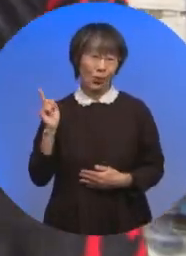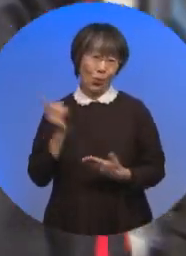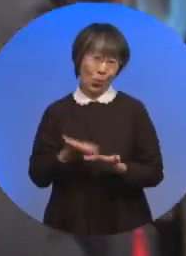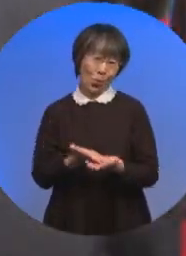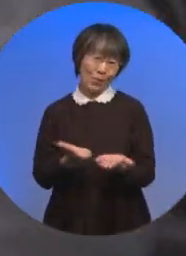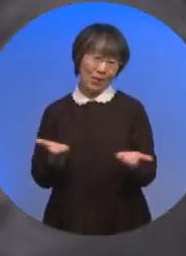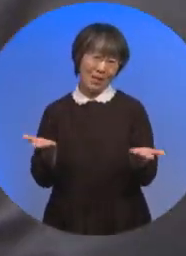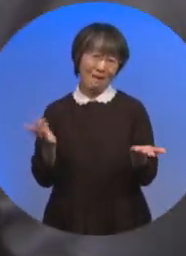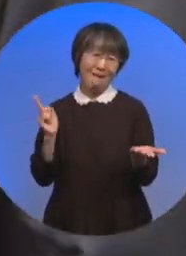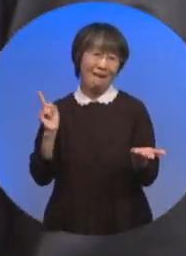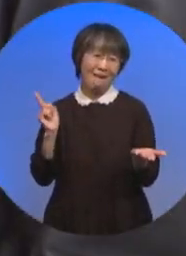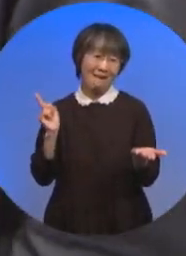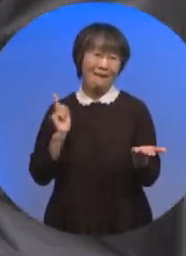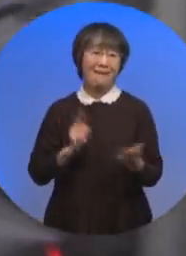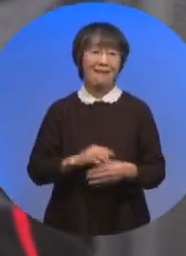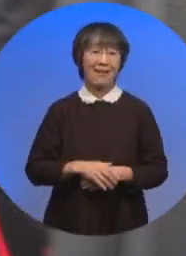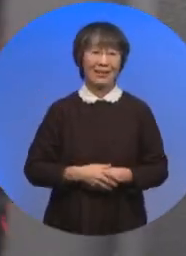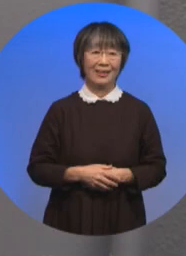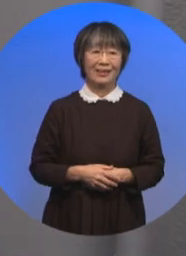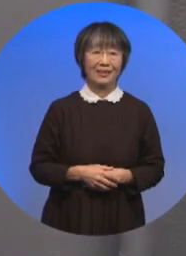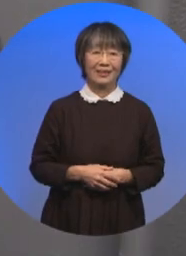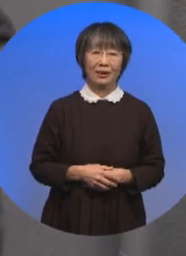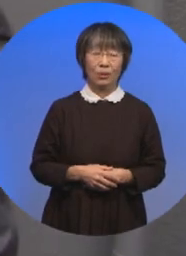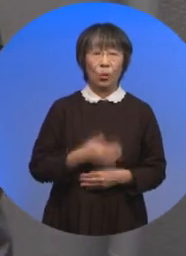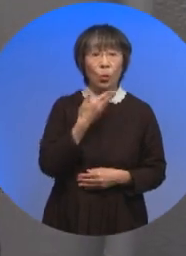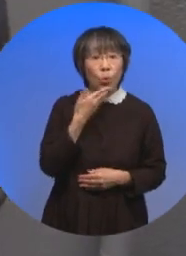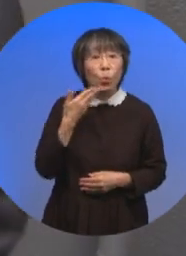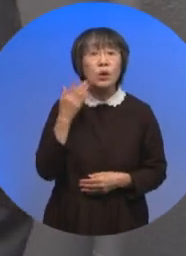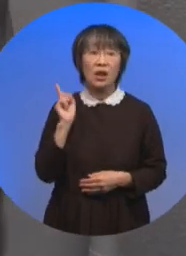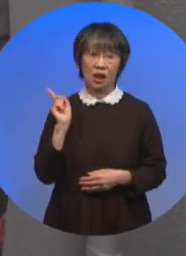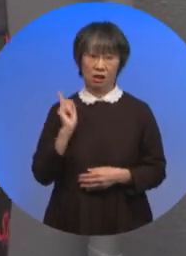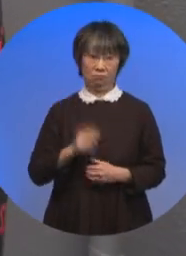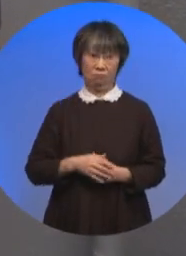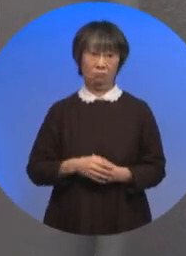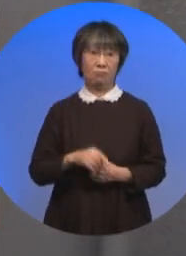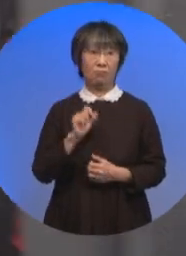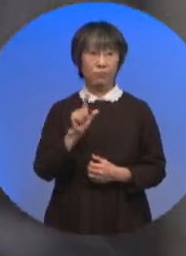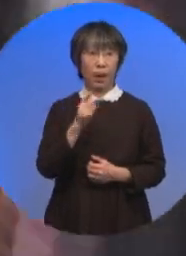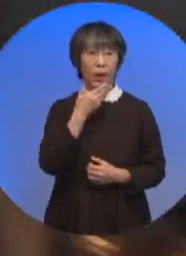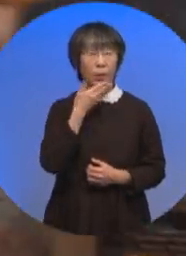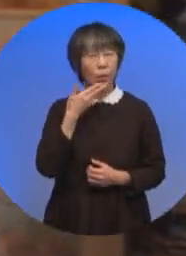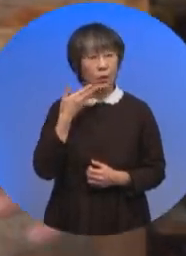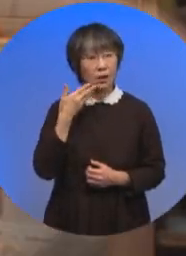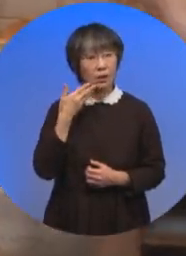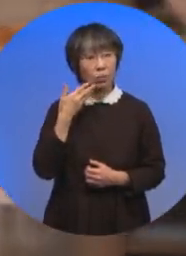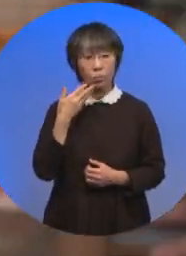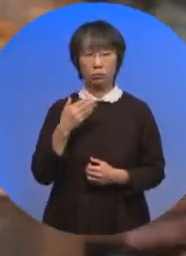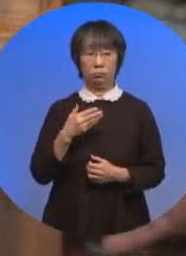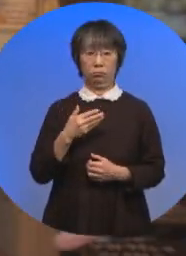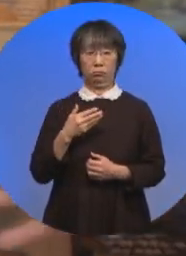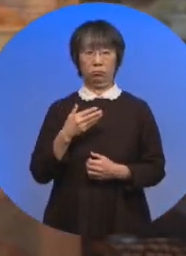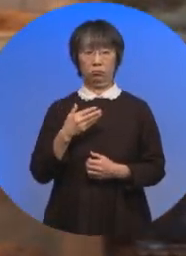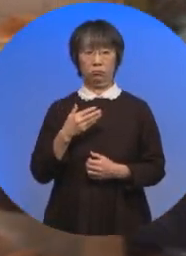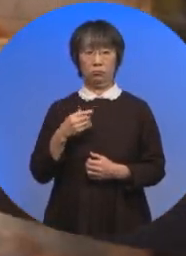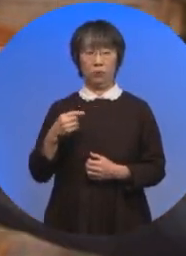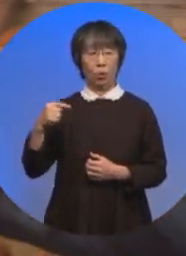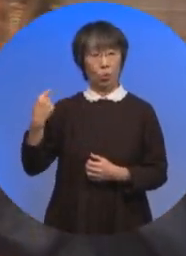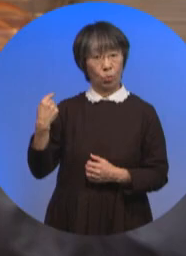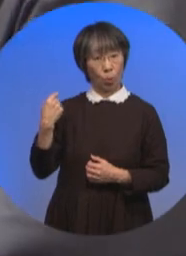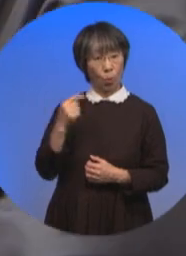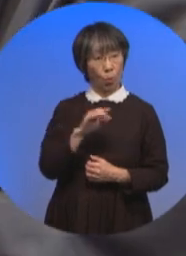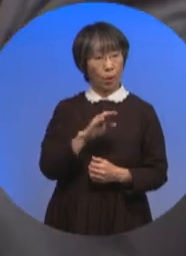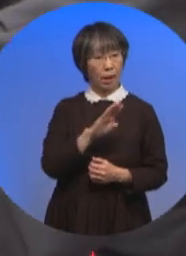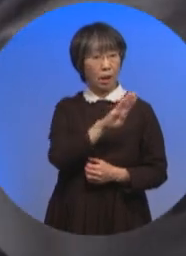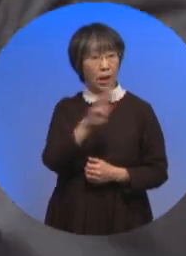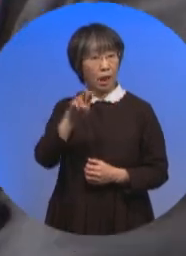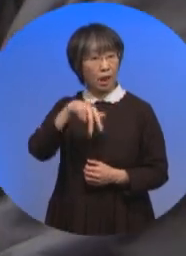やんか。おかしいよ、 美味しいんやから、ここ。 違うでしょ、ね、タイミング、 ね、パン美味しい ですよね。パン美味しいんですけど、 美味しいね。 ちゃうでしょ。